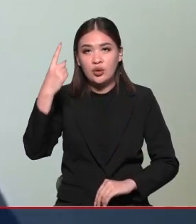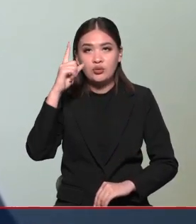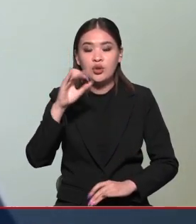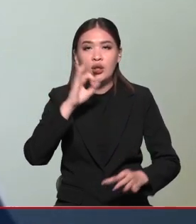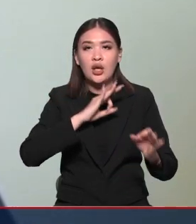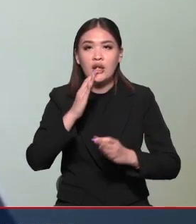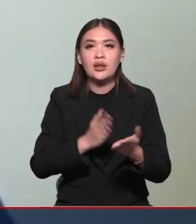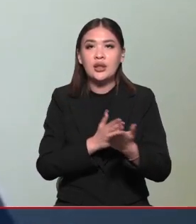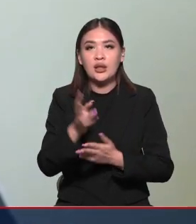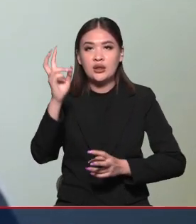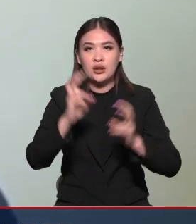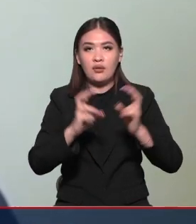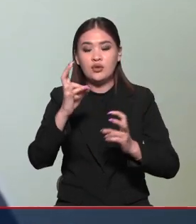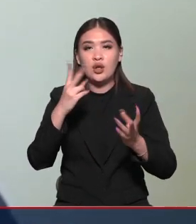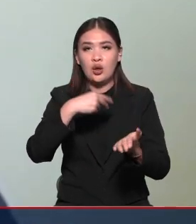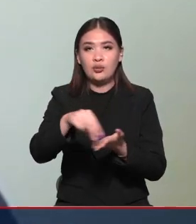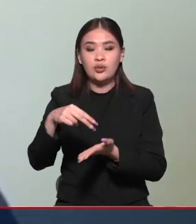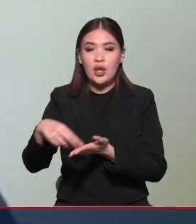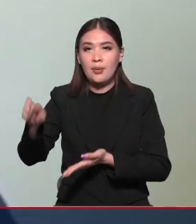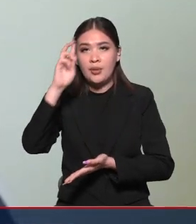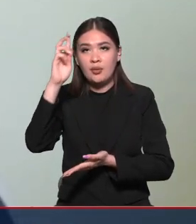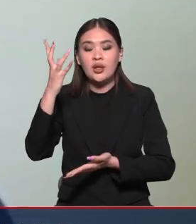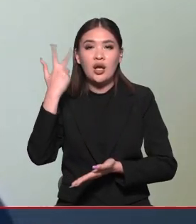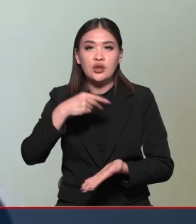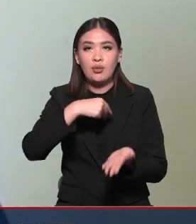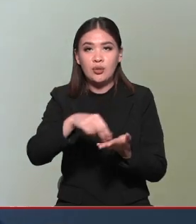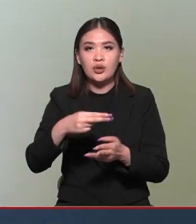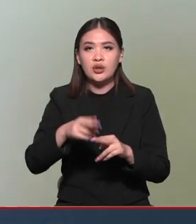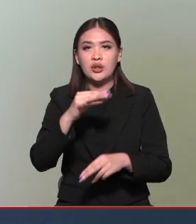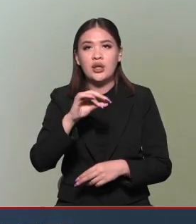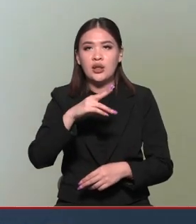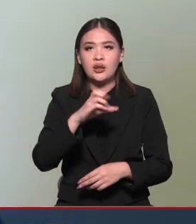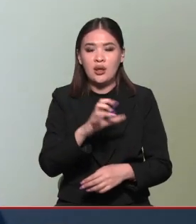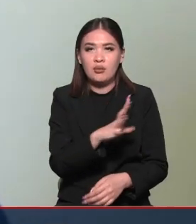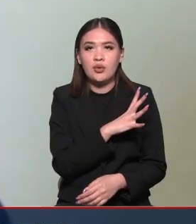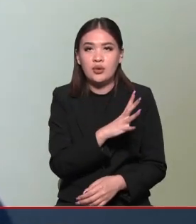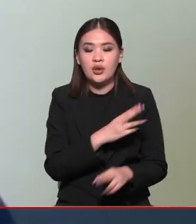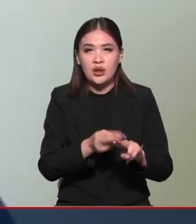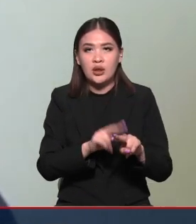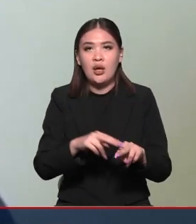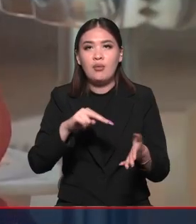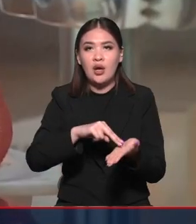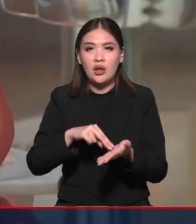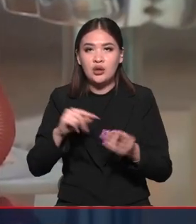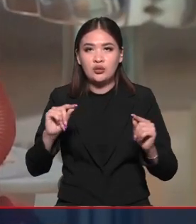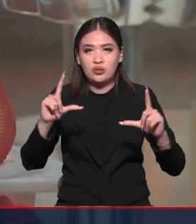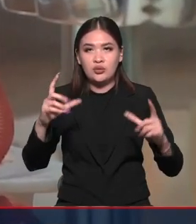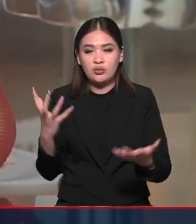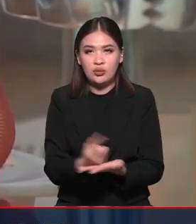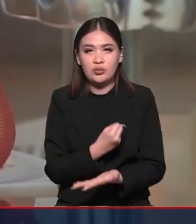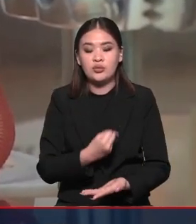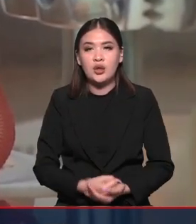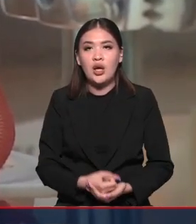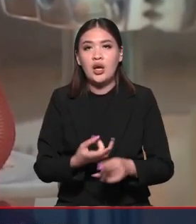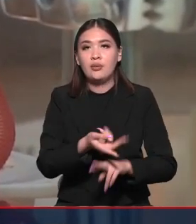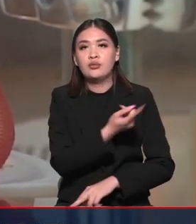тікелей зауыттардан алыну керек. Біз мемлекеттік сатып алу кезінде делдалдарға ұрынып жатырмыз. Бұл да бағаның өсуіне себеп. Жалпы медициналық